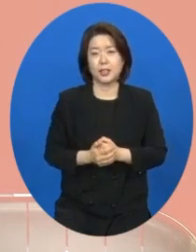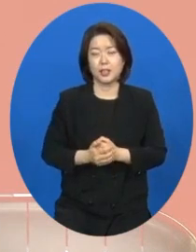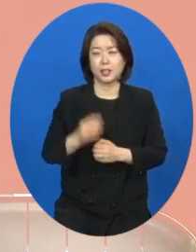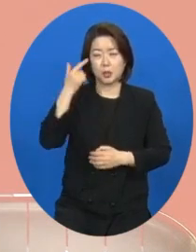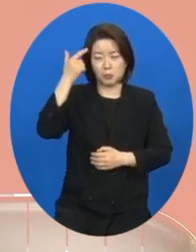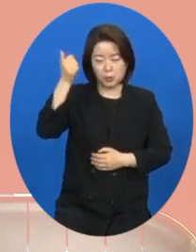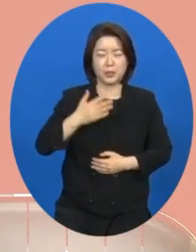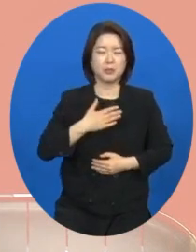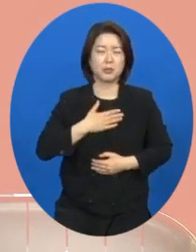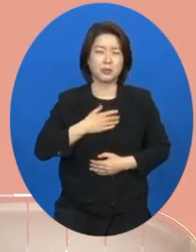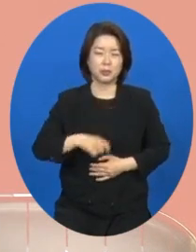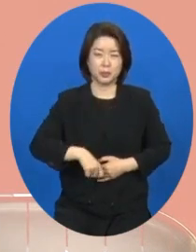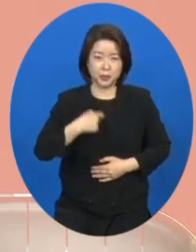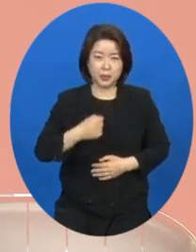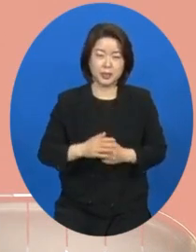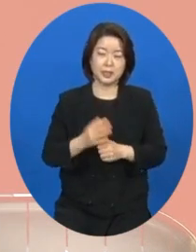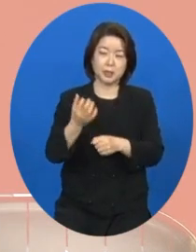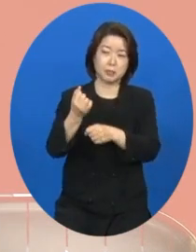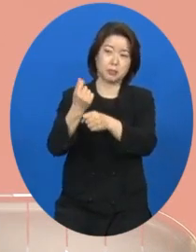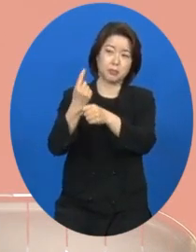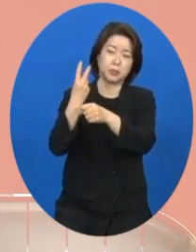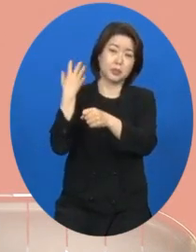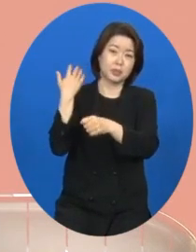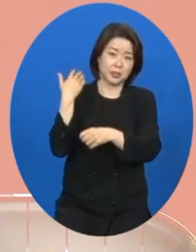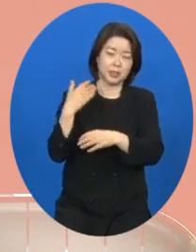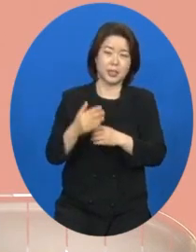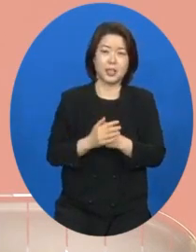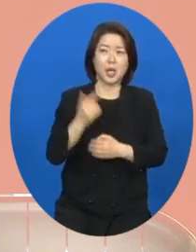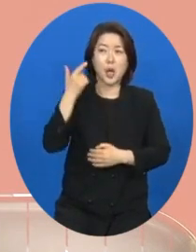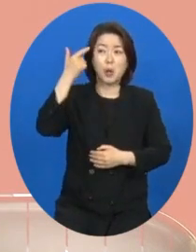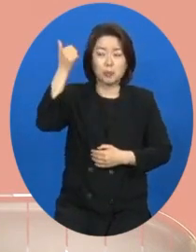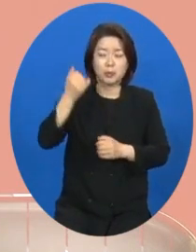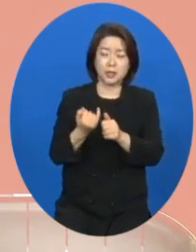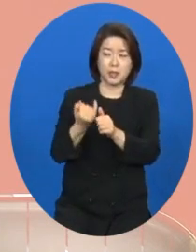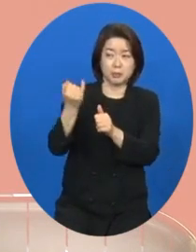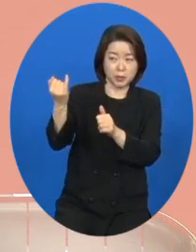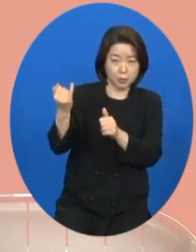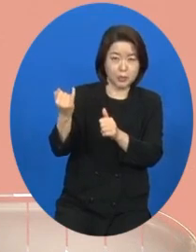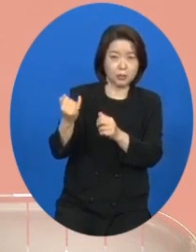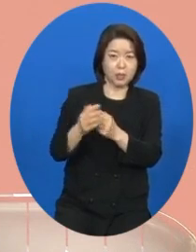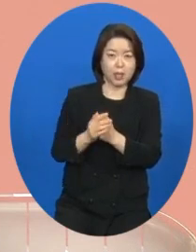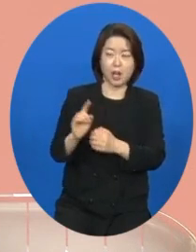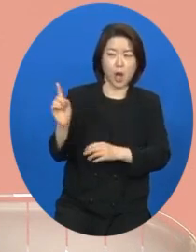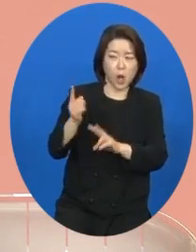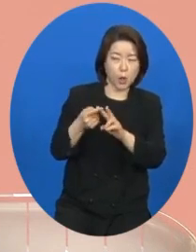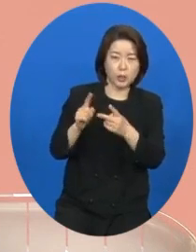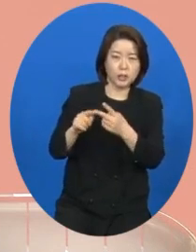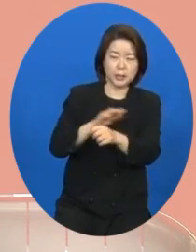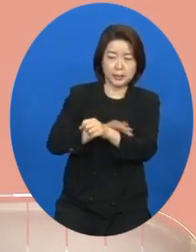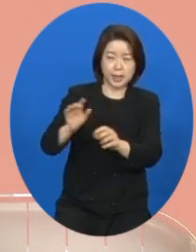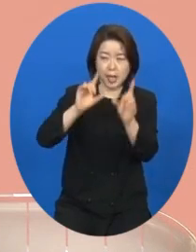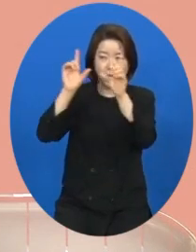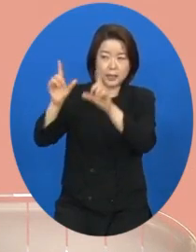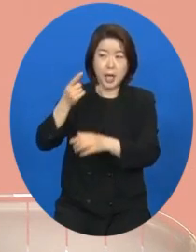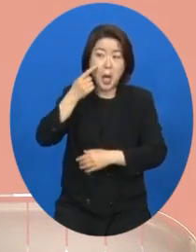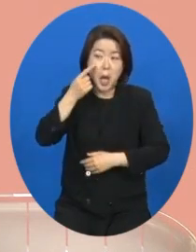솔직히 몇 년 전에는 목사님이 사모님과 어떻든지 잘